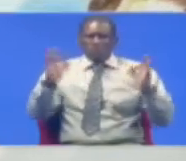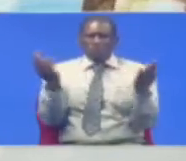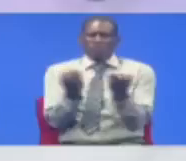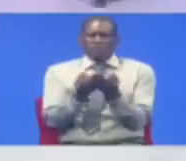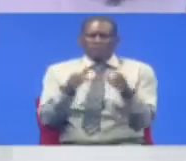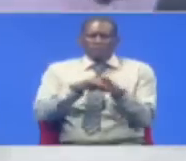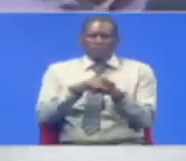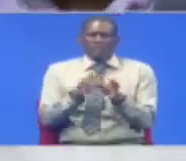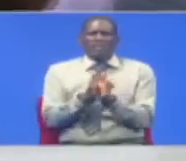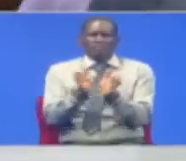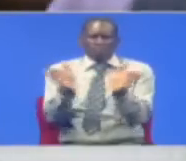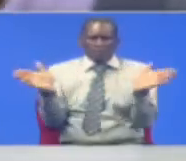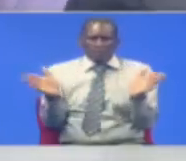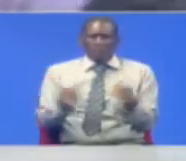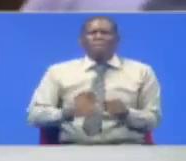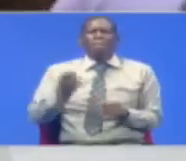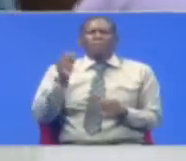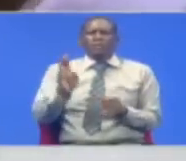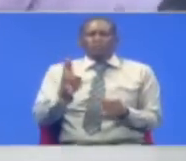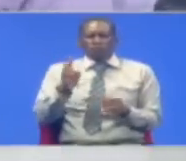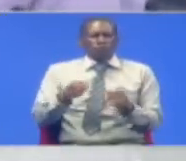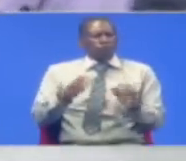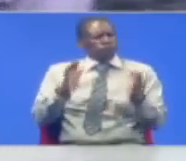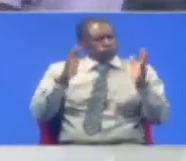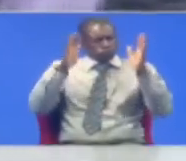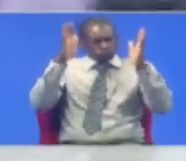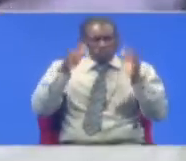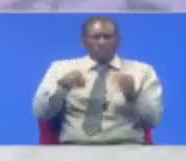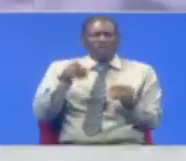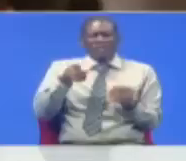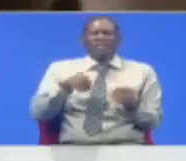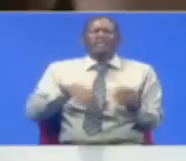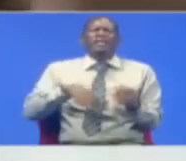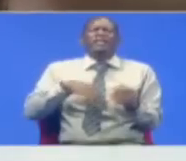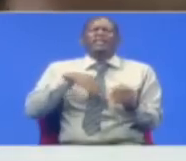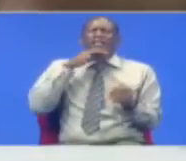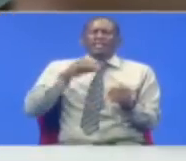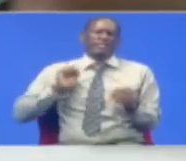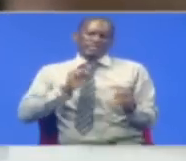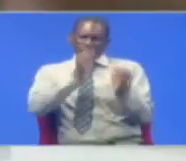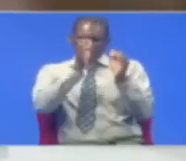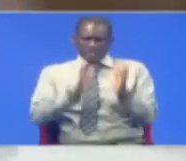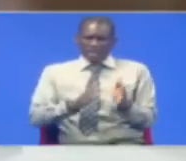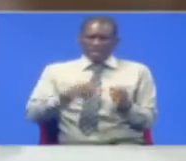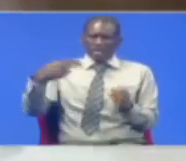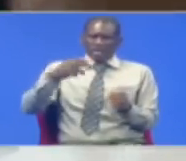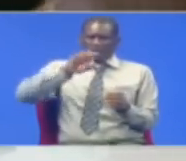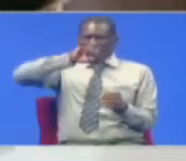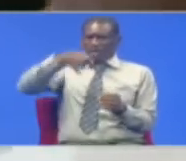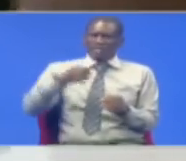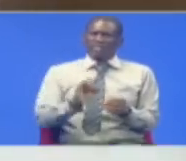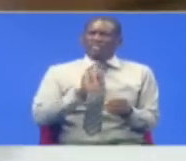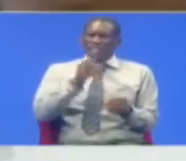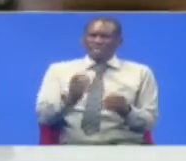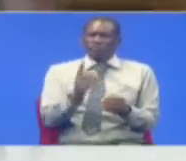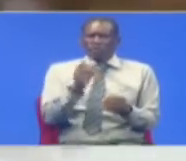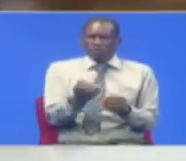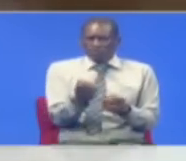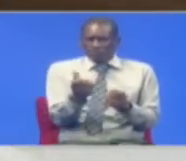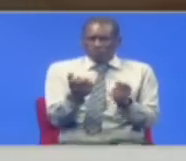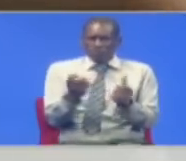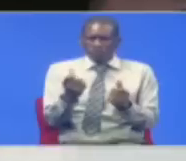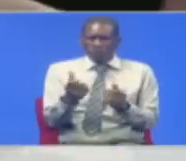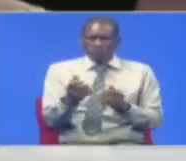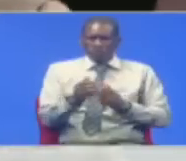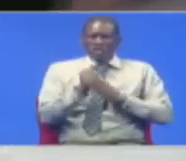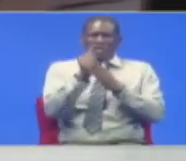wananchi. Rais alimiminia sifa kochokocho mwenda zake akimtaja kuwa miongoni mwa viongozi wachache nchini wa